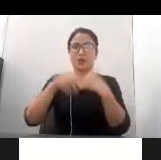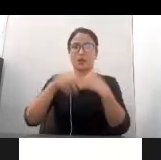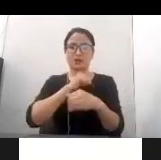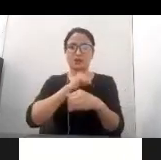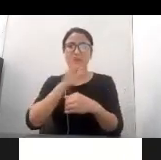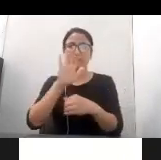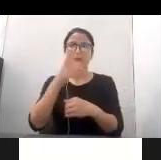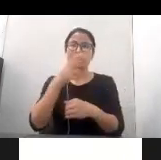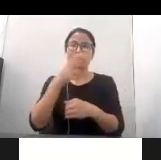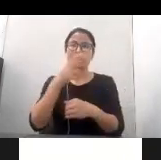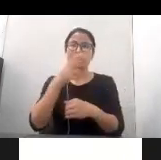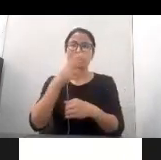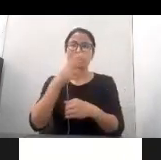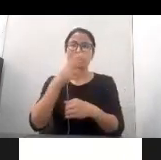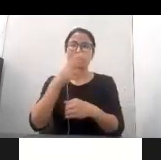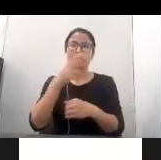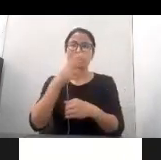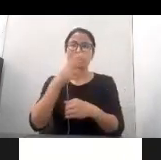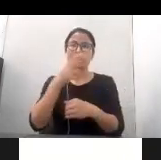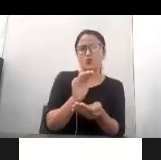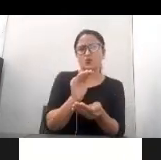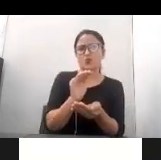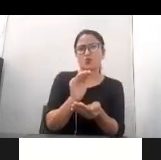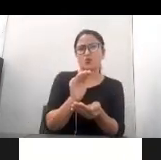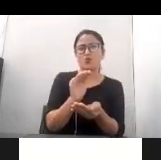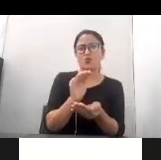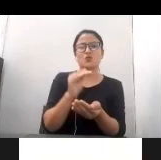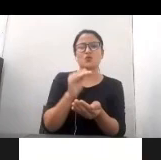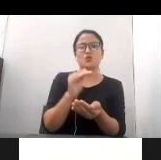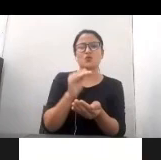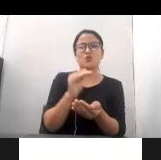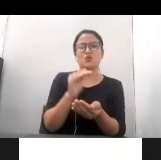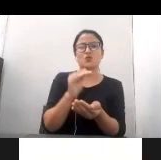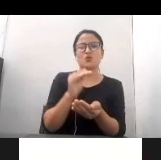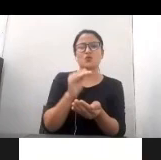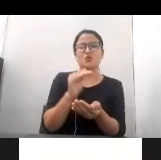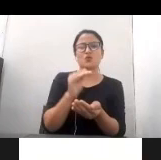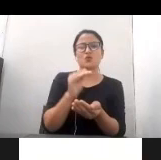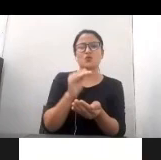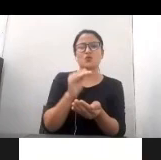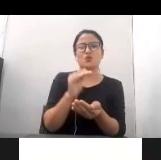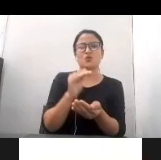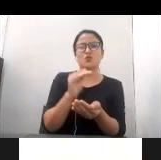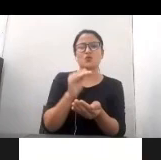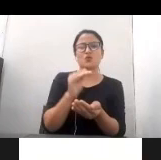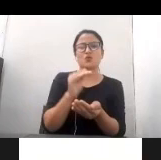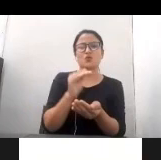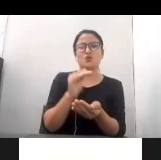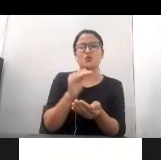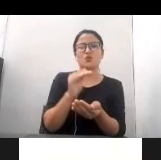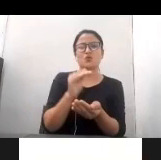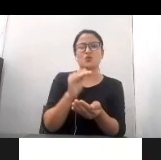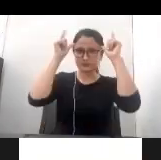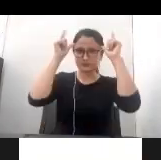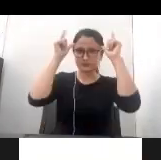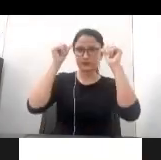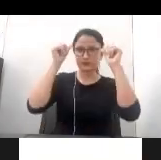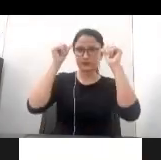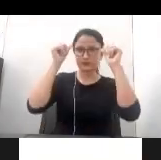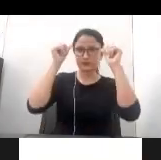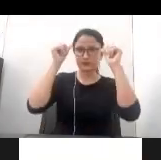नाबालिकाहरू पर्ने गरेको छ। यो कुराहरूमा पनि अब हामीले सचेतना अभियानहरू चलाउन जरुरी छ। जसरी हामीले मानसिक स्वास्थ्यका सवालमा